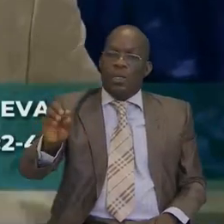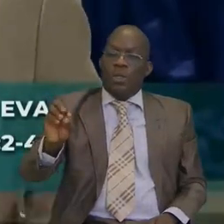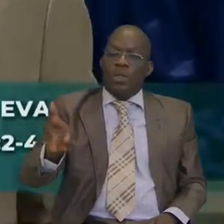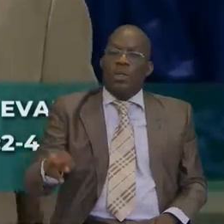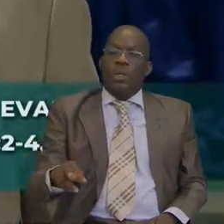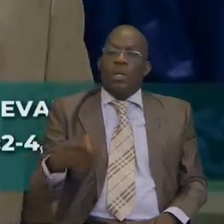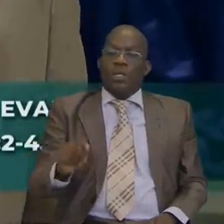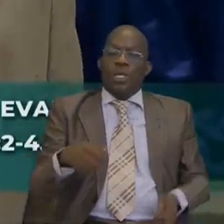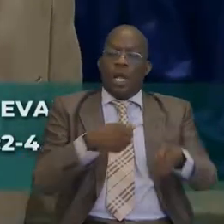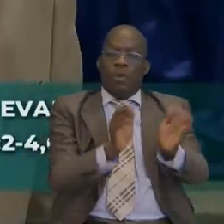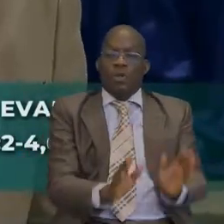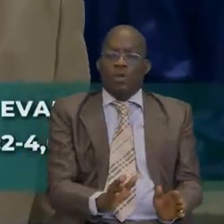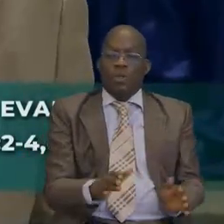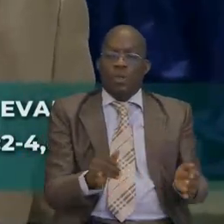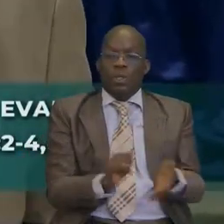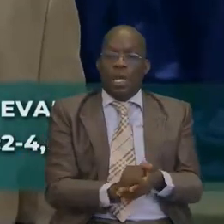les apôtres,